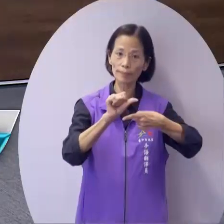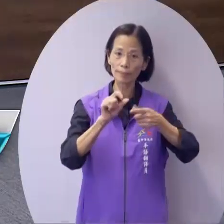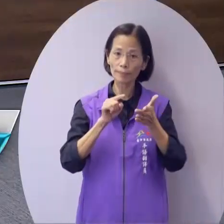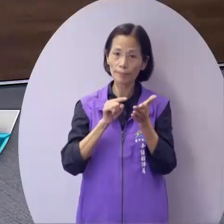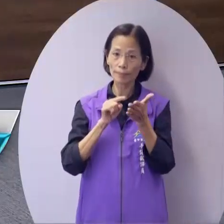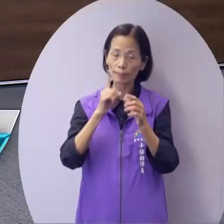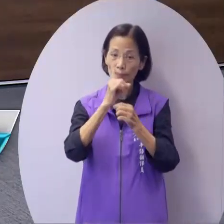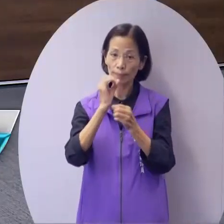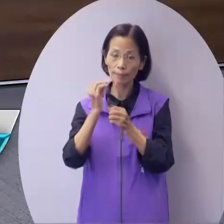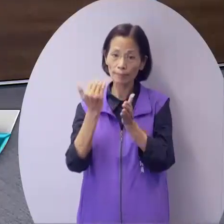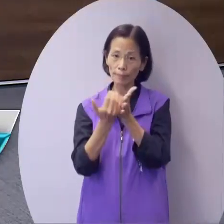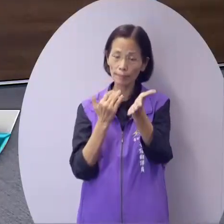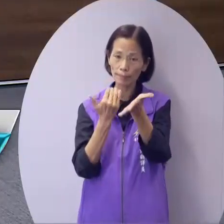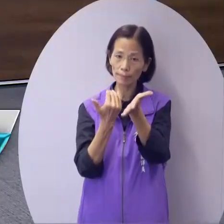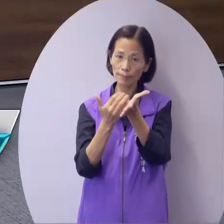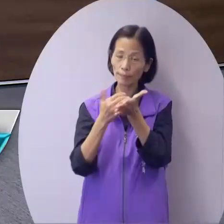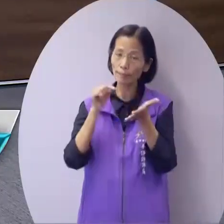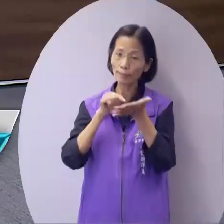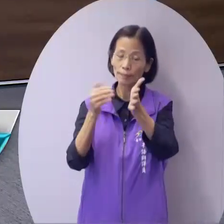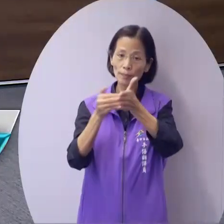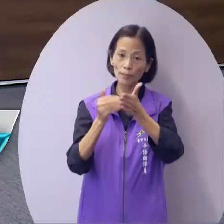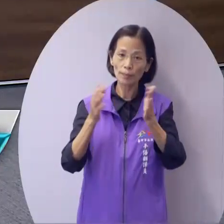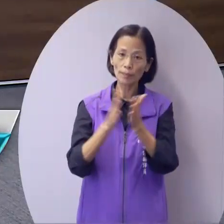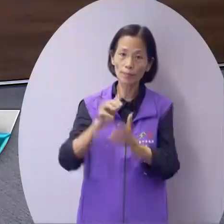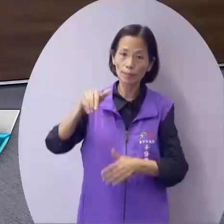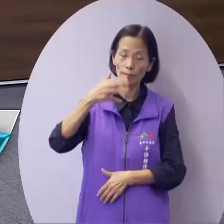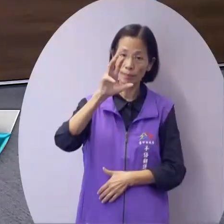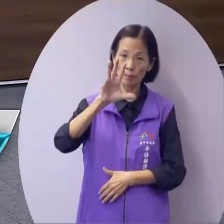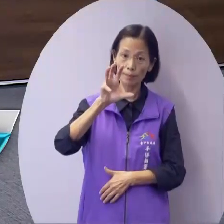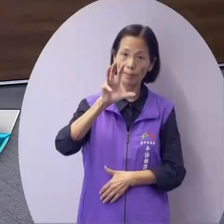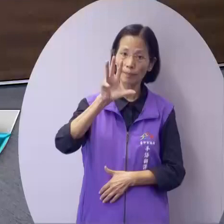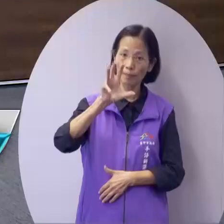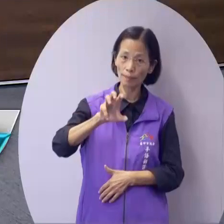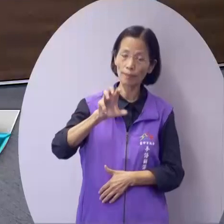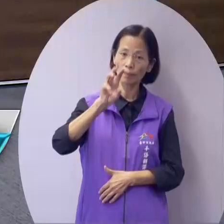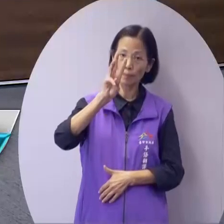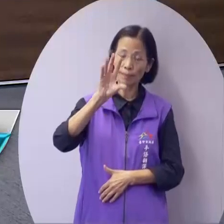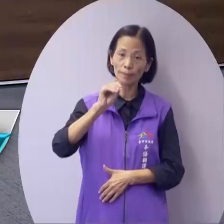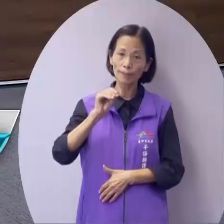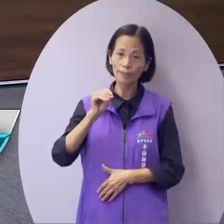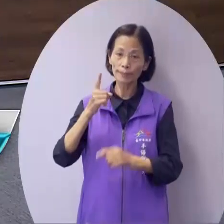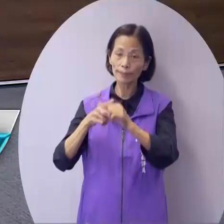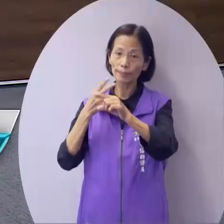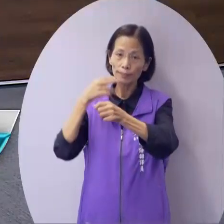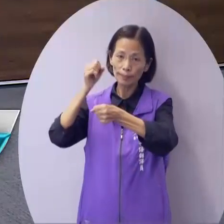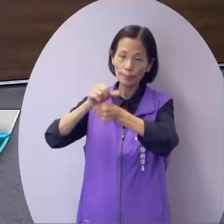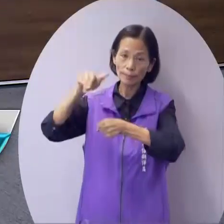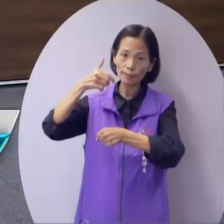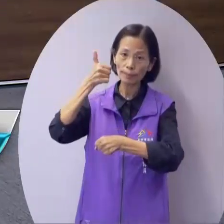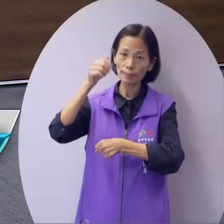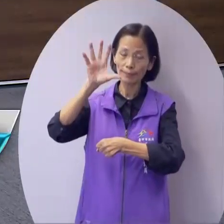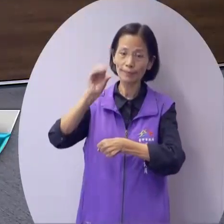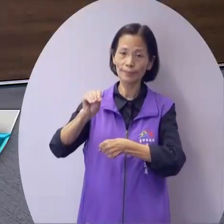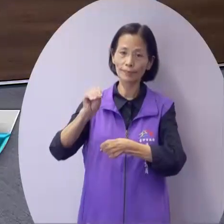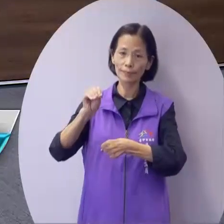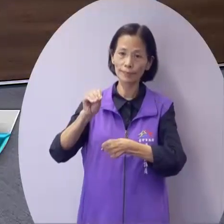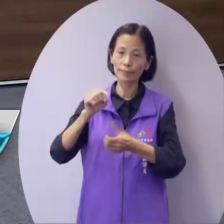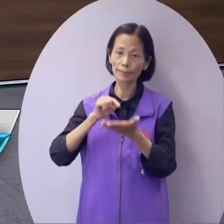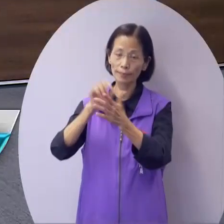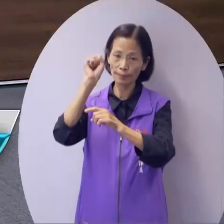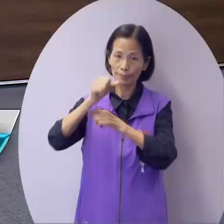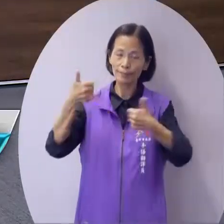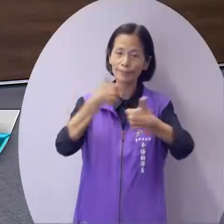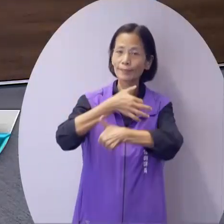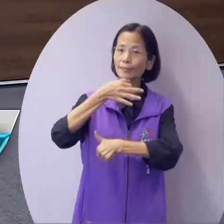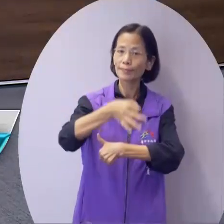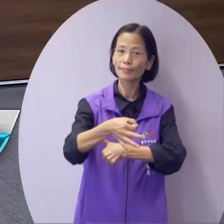列110年度预算，合计883万元。前述中央补助款750万元，你请同意